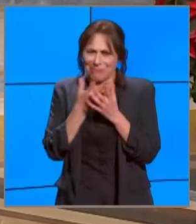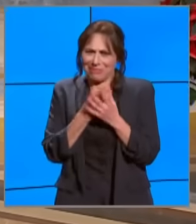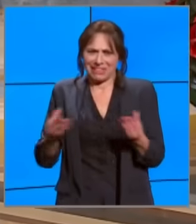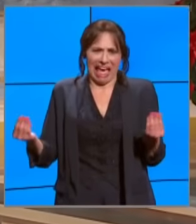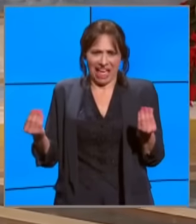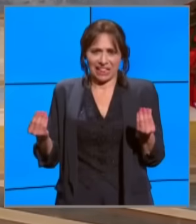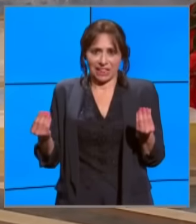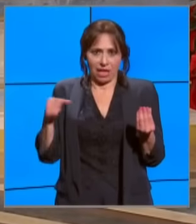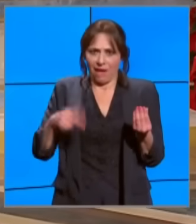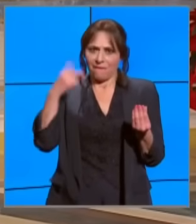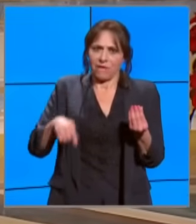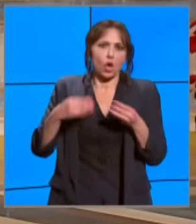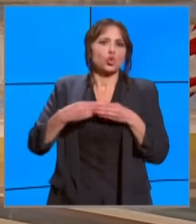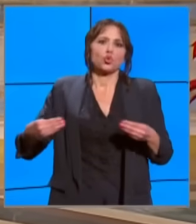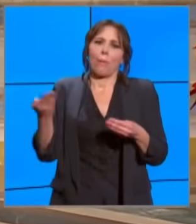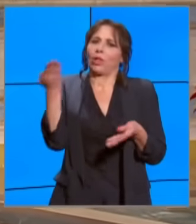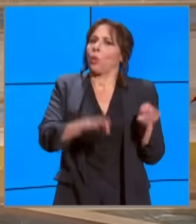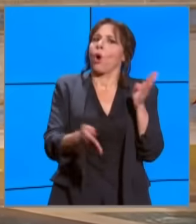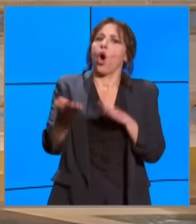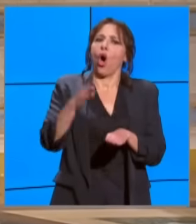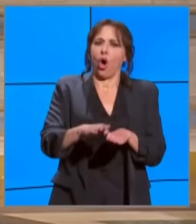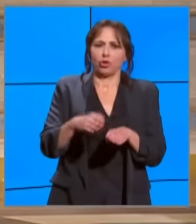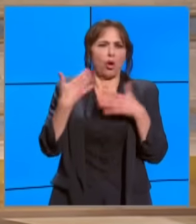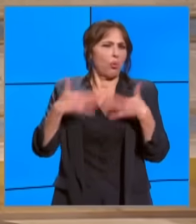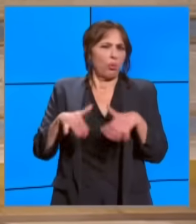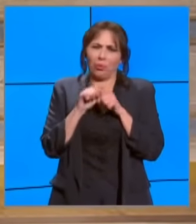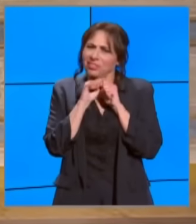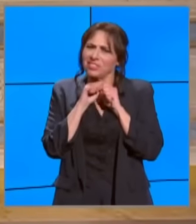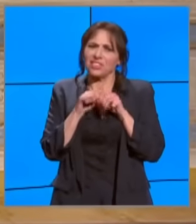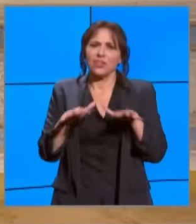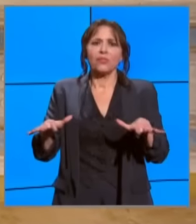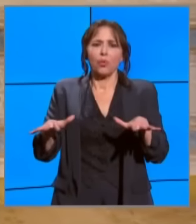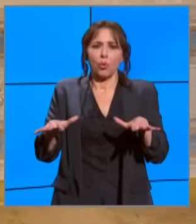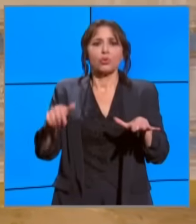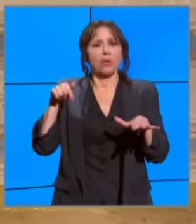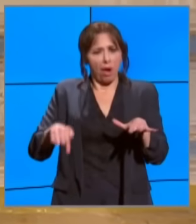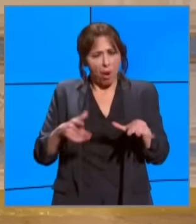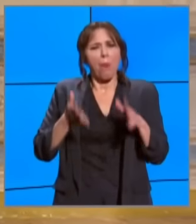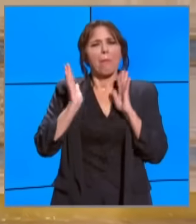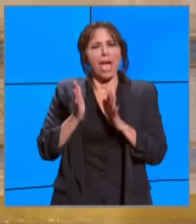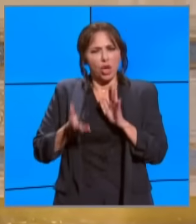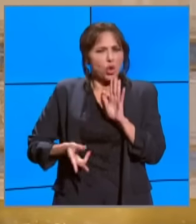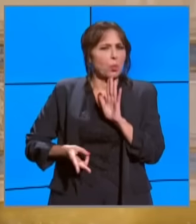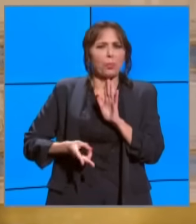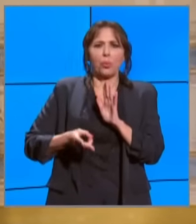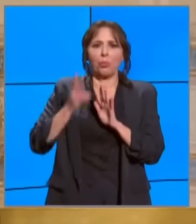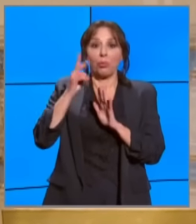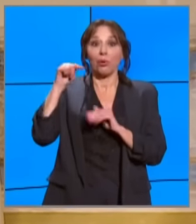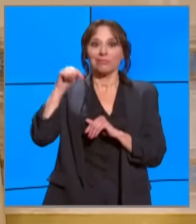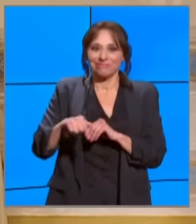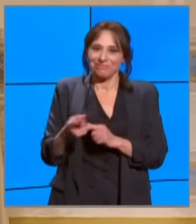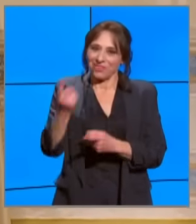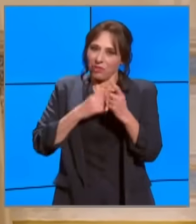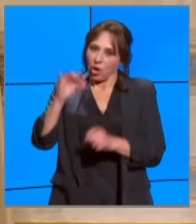sono lo strumento di morte così diffuse sempre più letali fonte di enormi